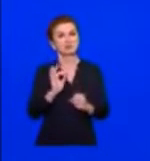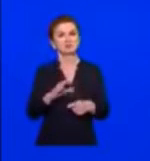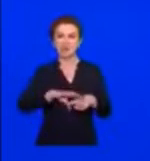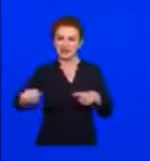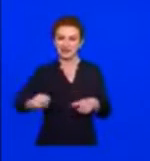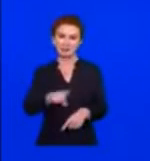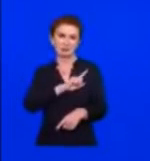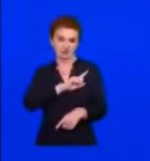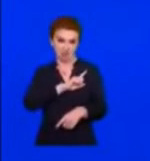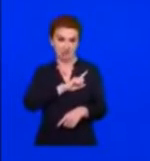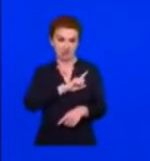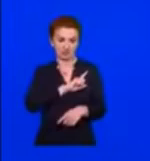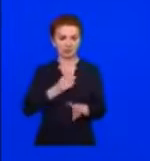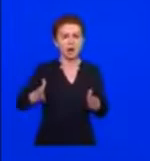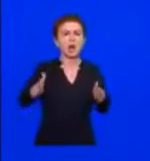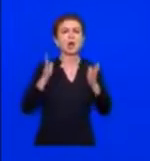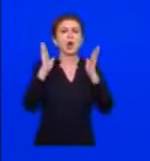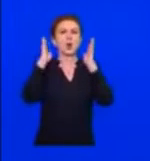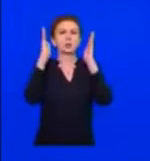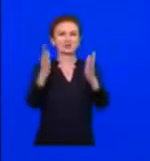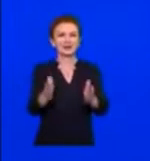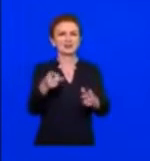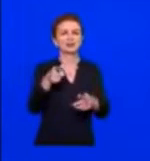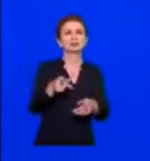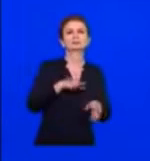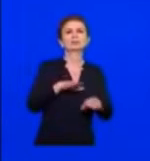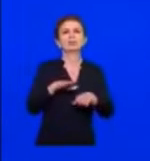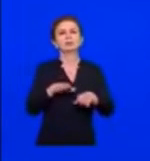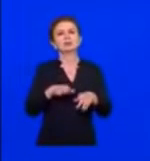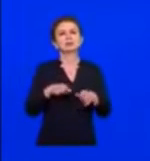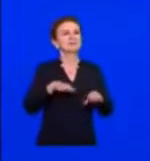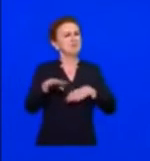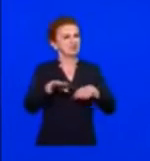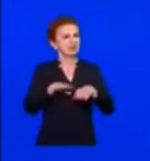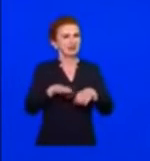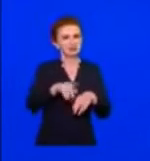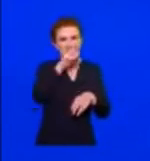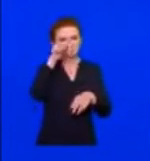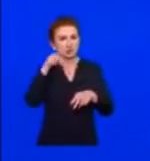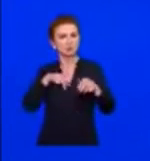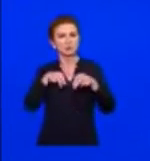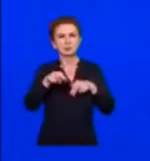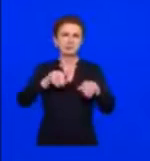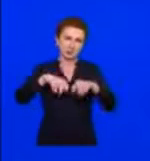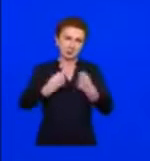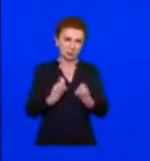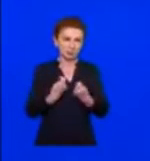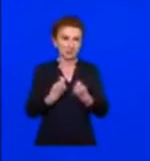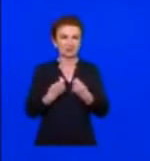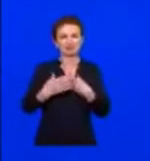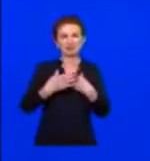ciągi komunikacyjne, które w galeriach handlowych są takimi miejscami, w których bardzo często dochodzi do złamania zasady